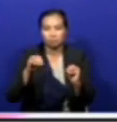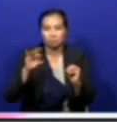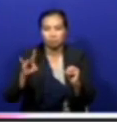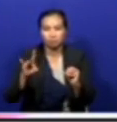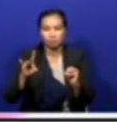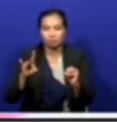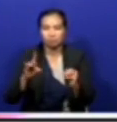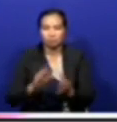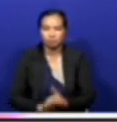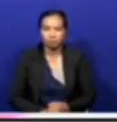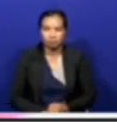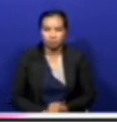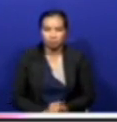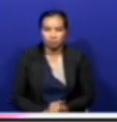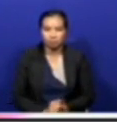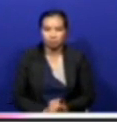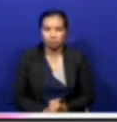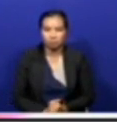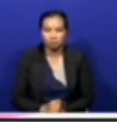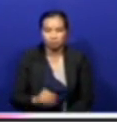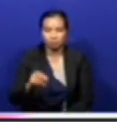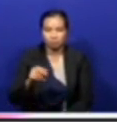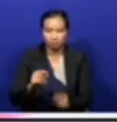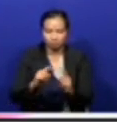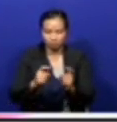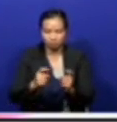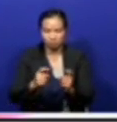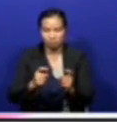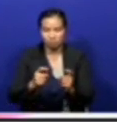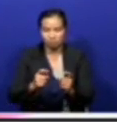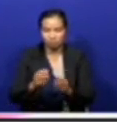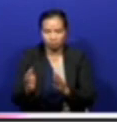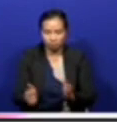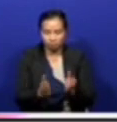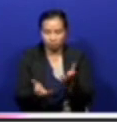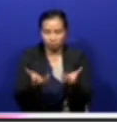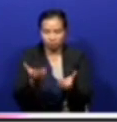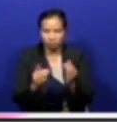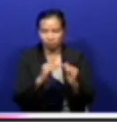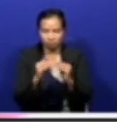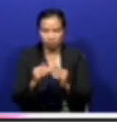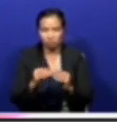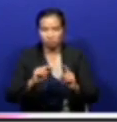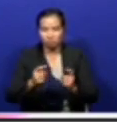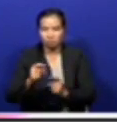258นะครับงด้านกระบวนการยุติธรรมวงเล็บ2